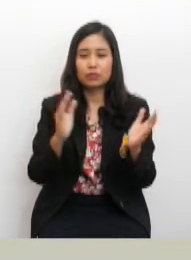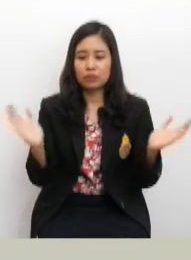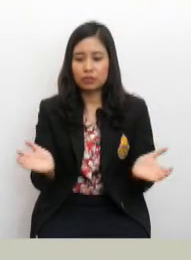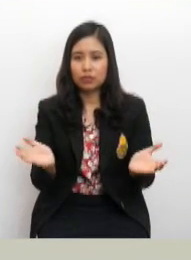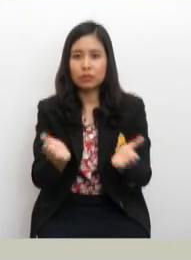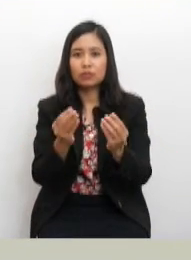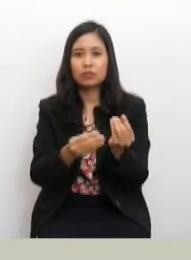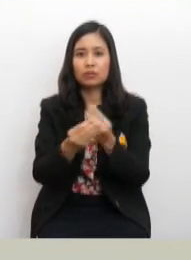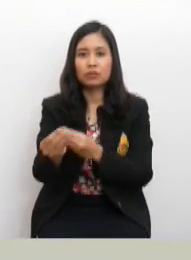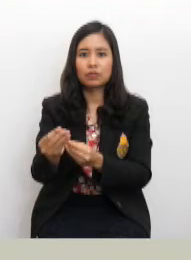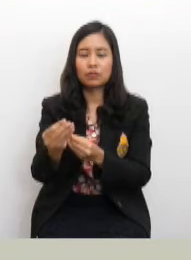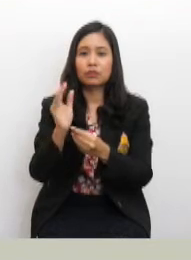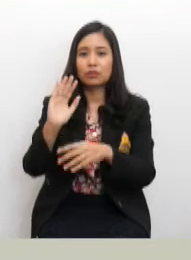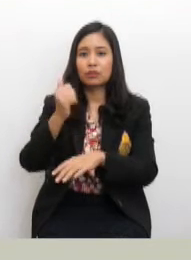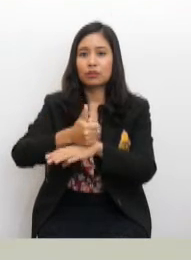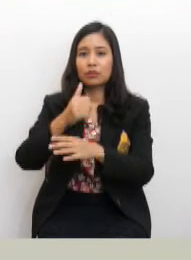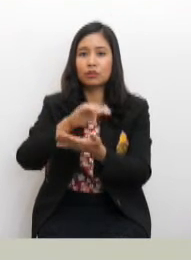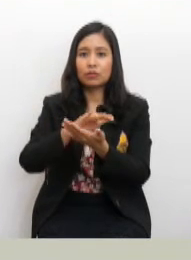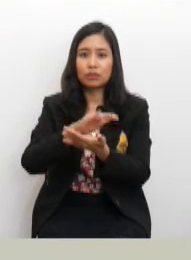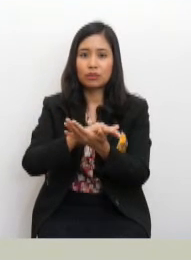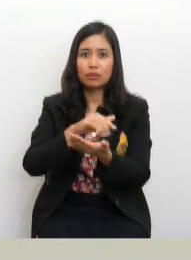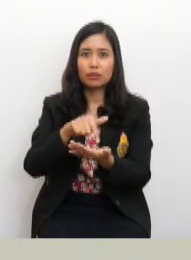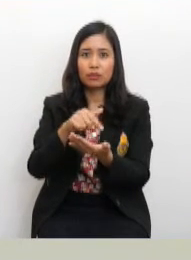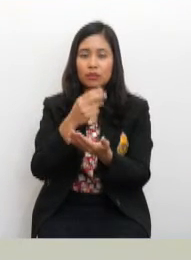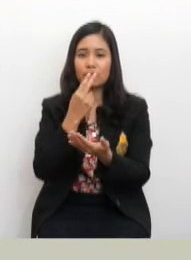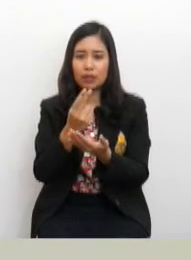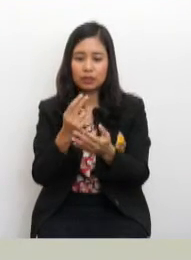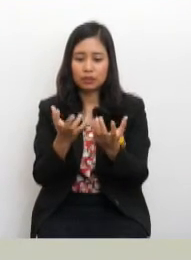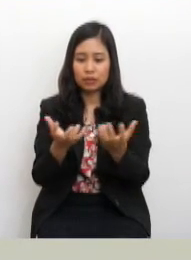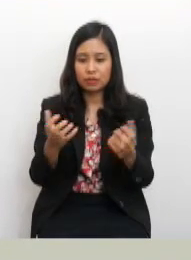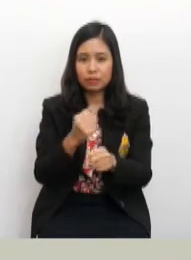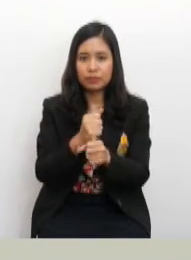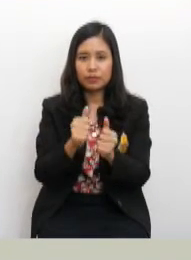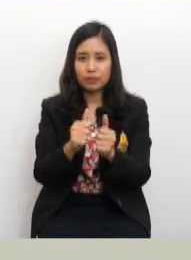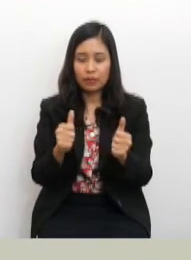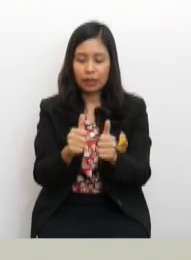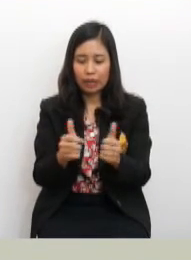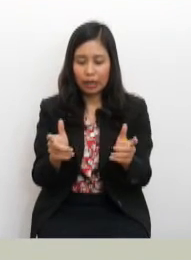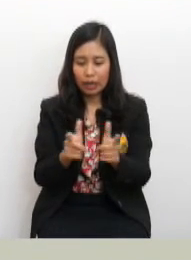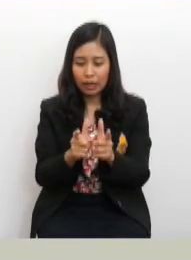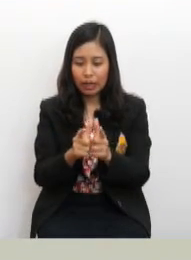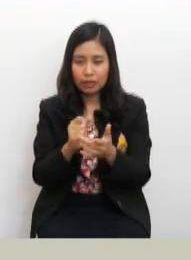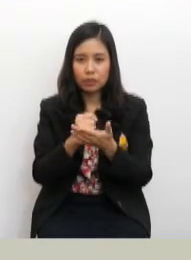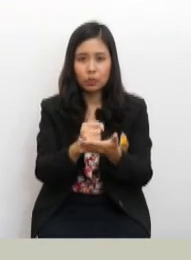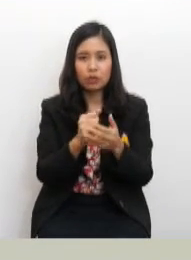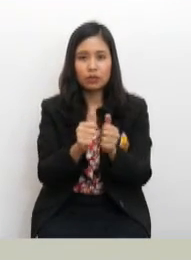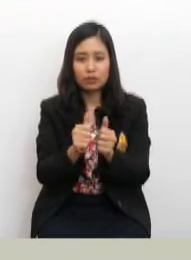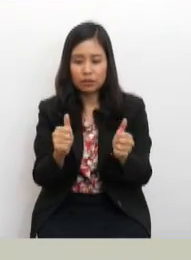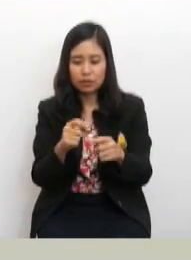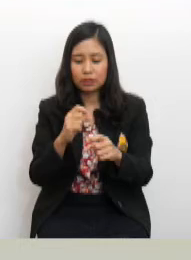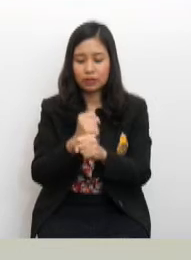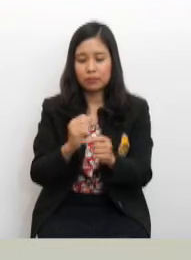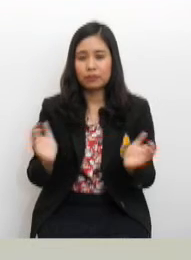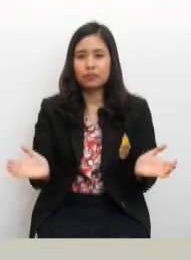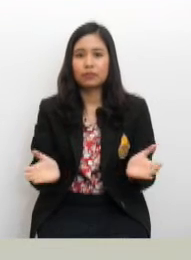สนับสนุนของผู้อำนวยการอาจารย์สิ่งเล็กๆน้อยๆเหล่านี้ถ้าเราช่วยเหลือกันขับเคลื่อนคนละนิดคนละหน่อย